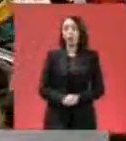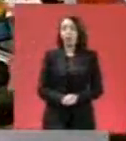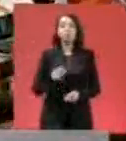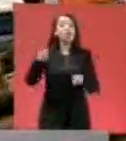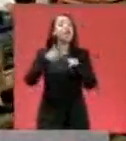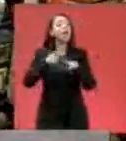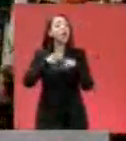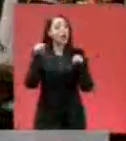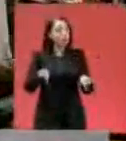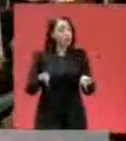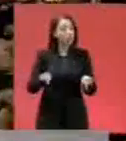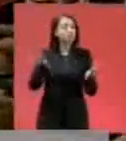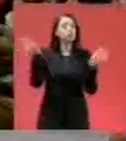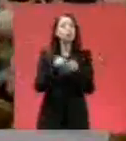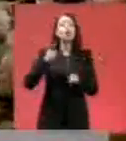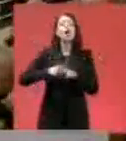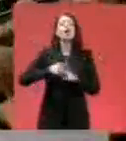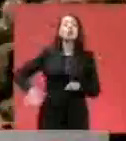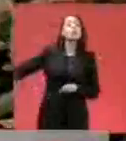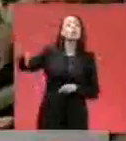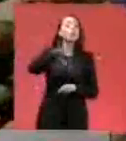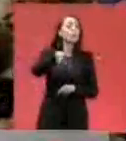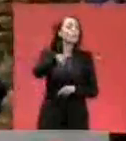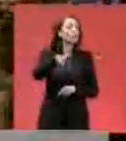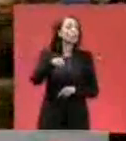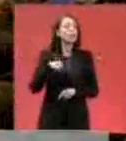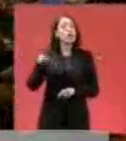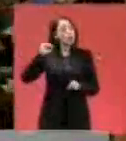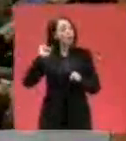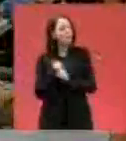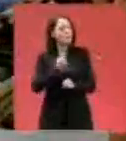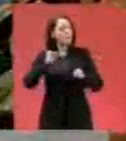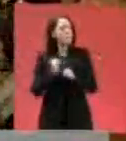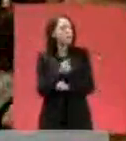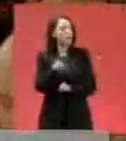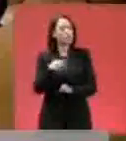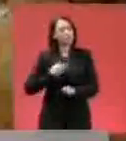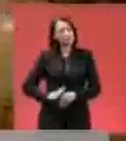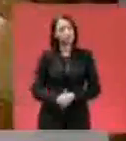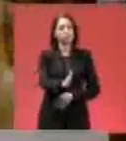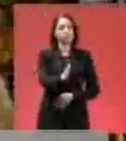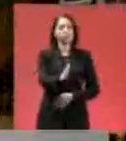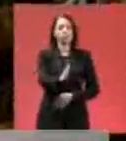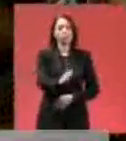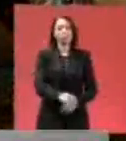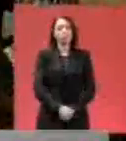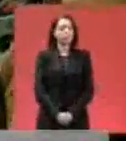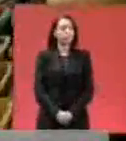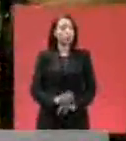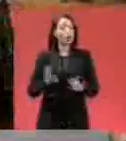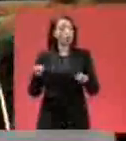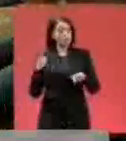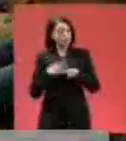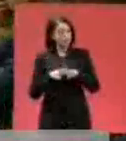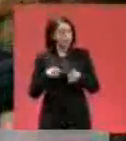Της Ελλάδας και του ελληνικού λαού που πίστεψε, που επέμεινε, που μας εμπιστεύτηκε. Το ότι η Ελλάδα